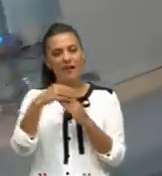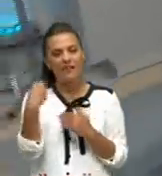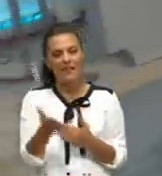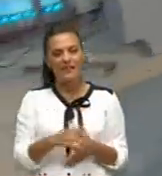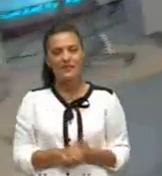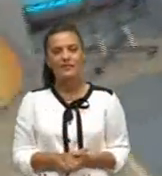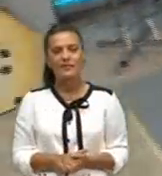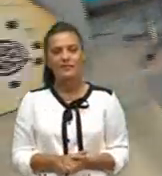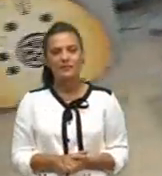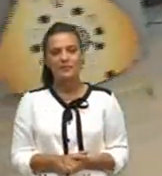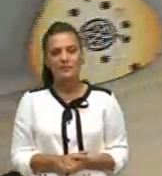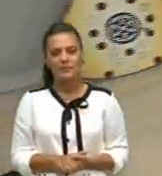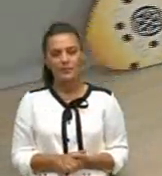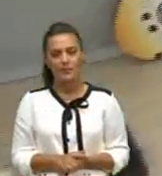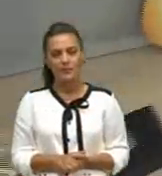sadece.